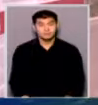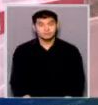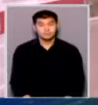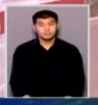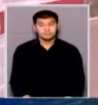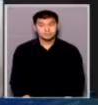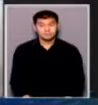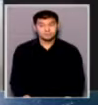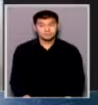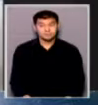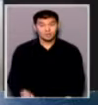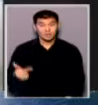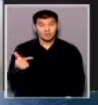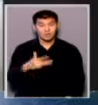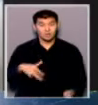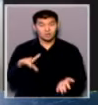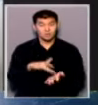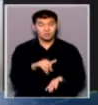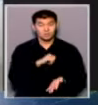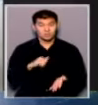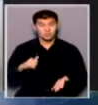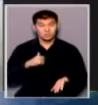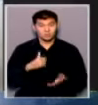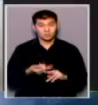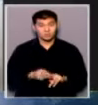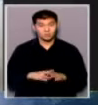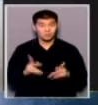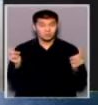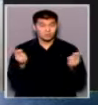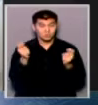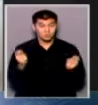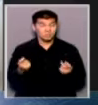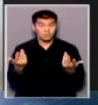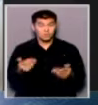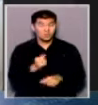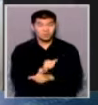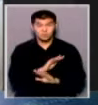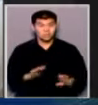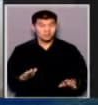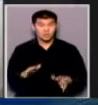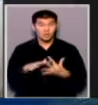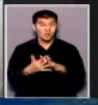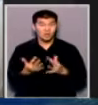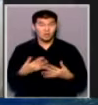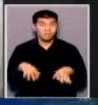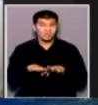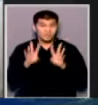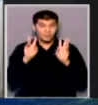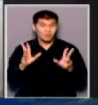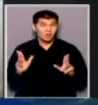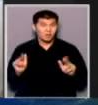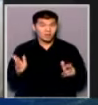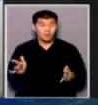дейді мамандар. Атырау қаласының өзінде де тойлар, садақалар әлі басылып тұрған жоқ. Мен райондағы жағдайды білмеймін қалай